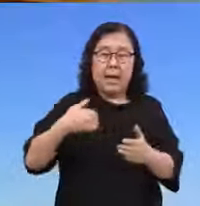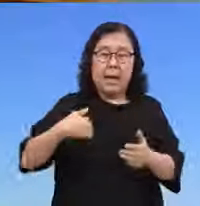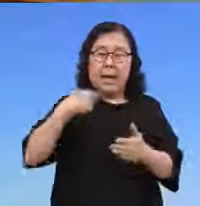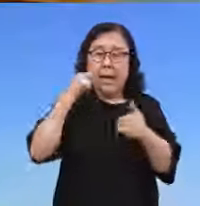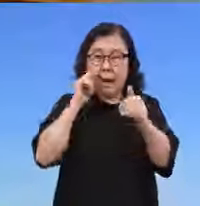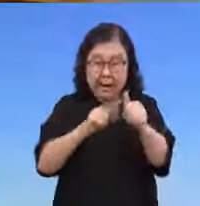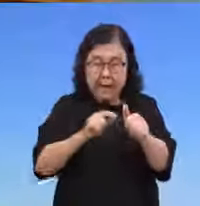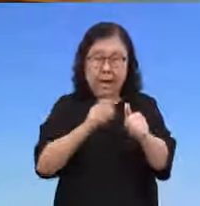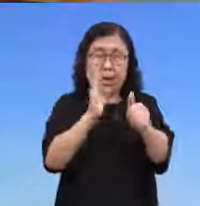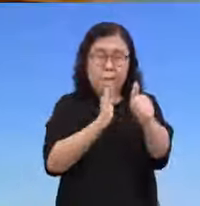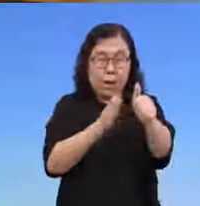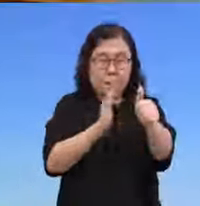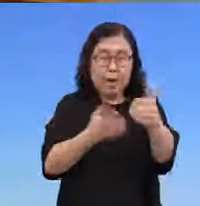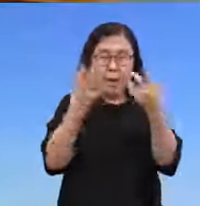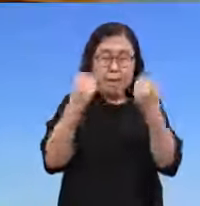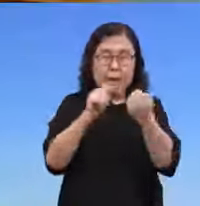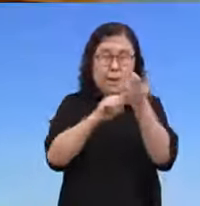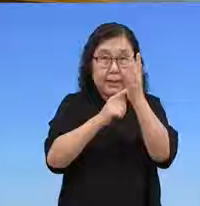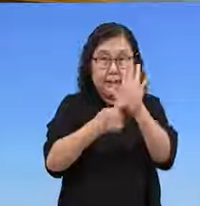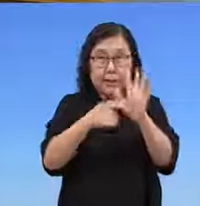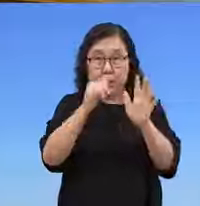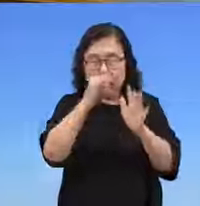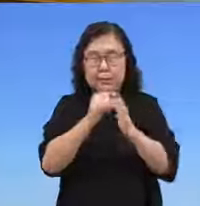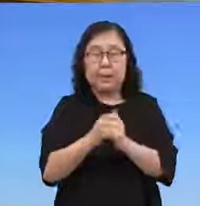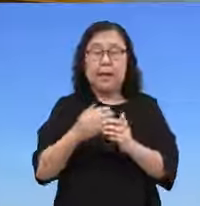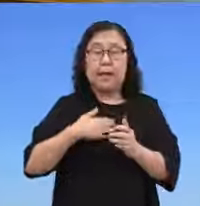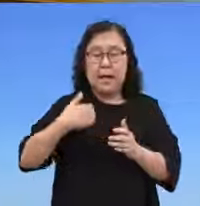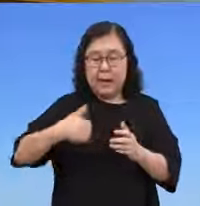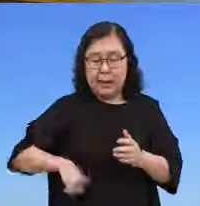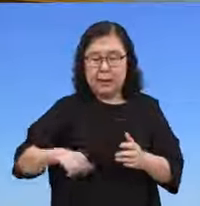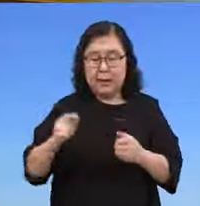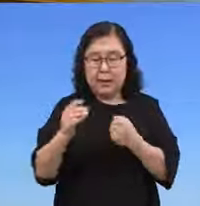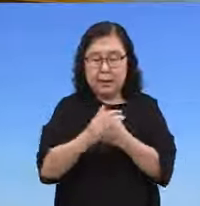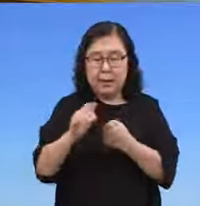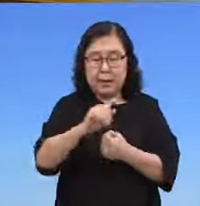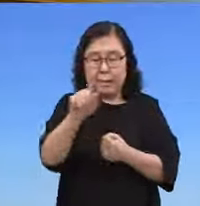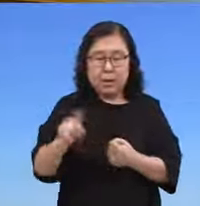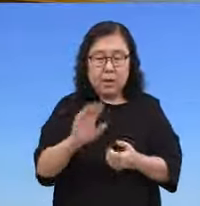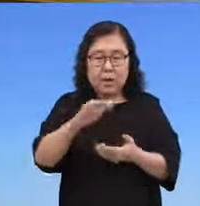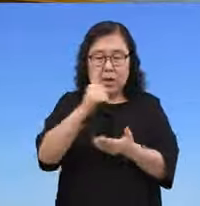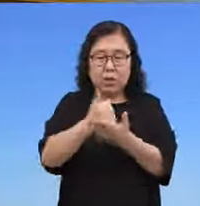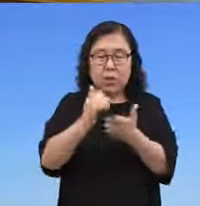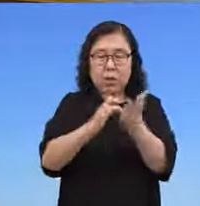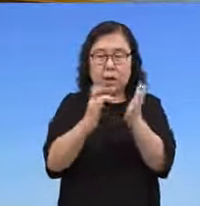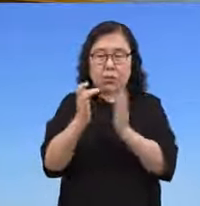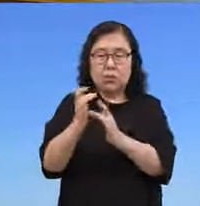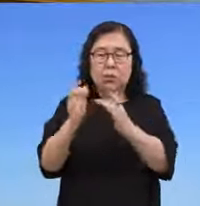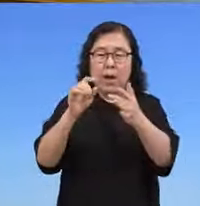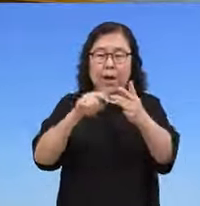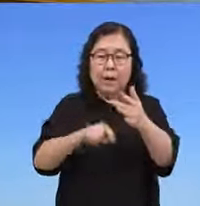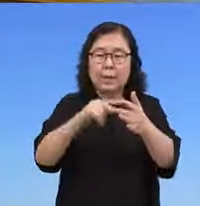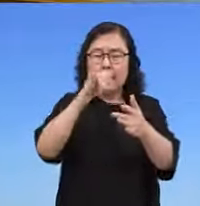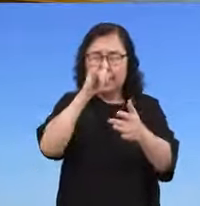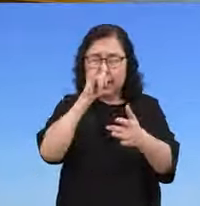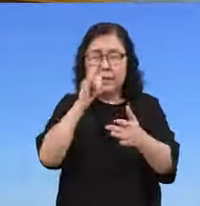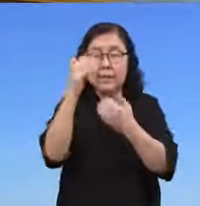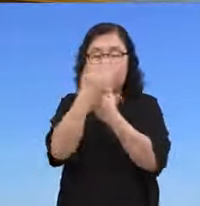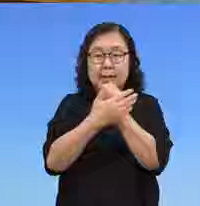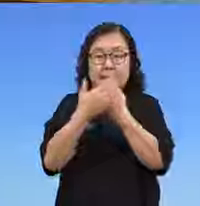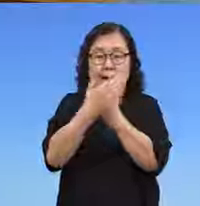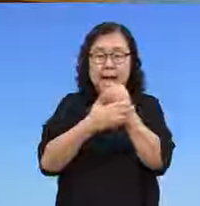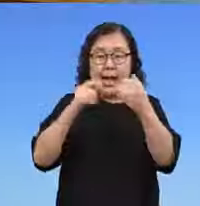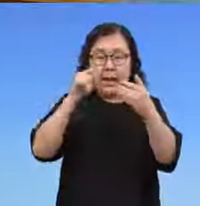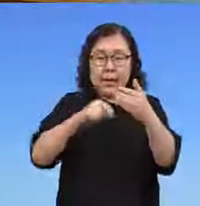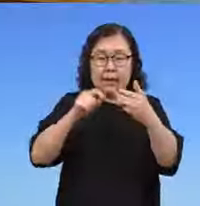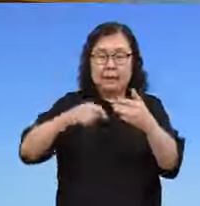참 많이 나오는 걸 알지 않습니까 여러분이? 디모데후서 2장 1절, 내 아들아 그러므로 너는 그리스도 예수 안에 있는 은혜 가운데